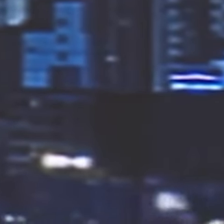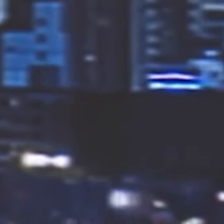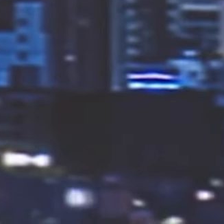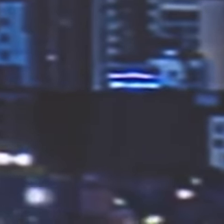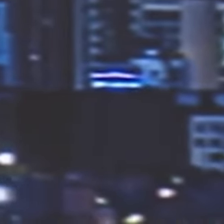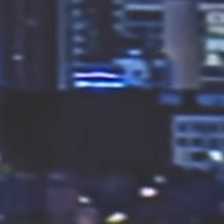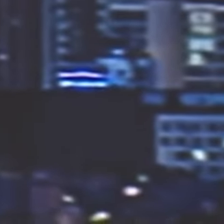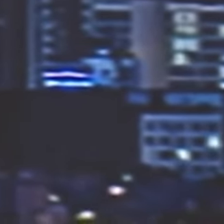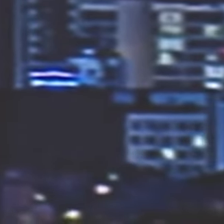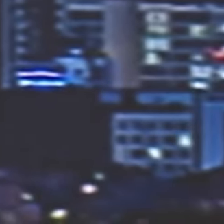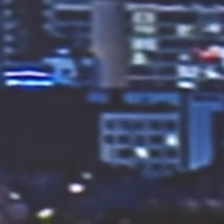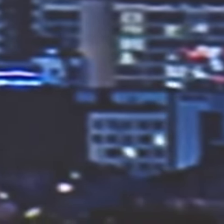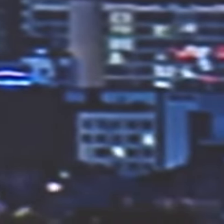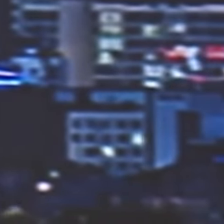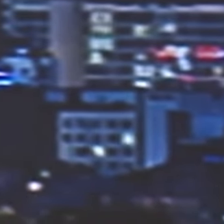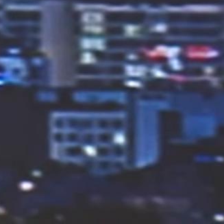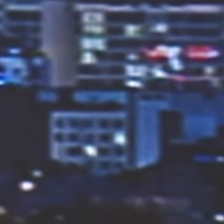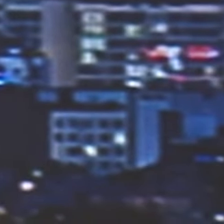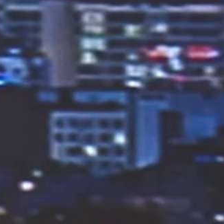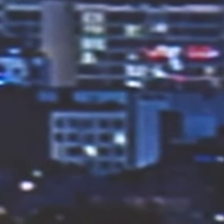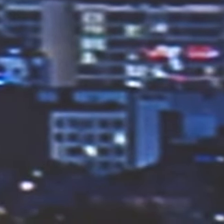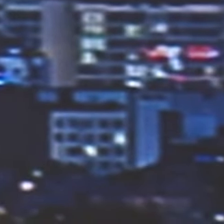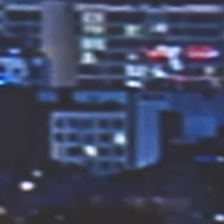50분 뉴스룸에서 뵙겠습니다